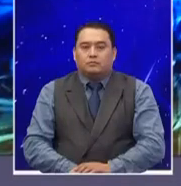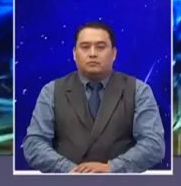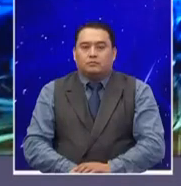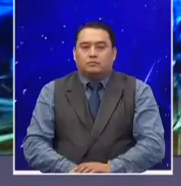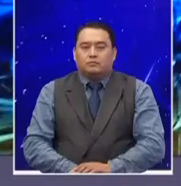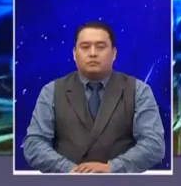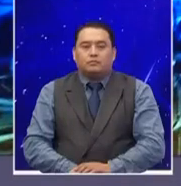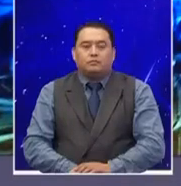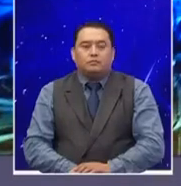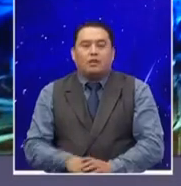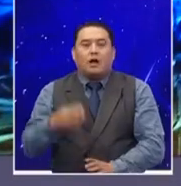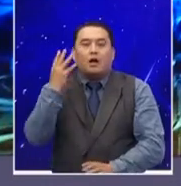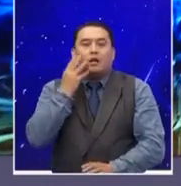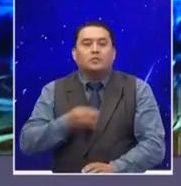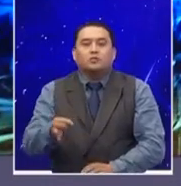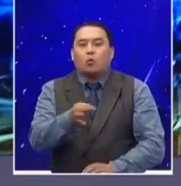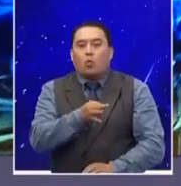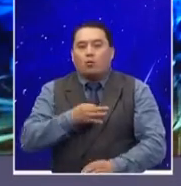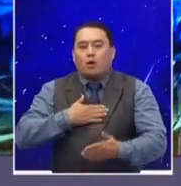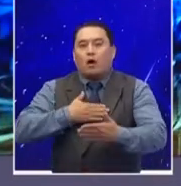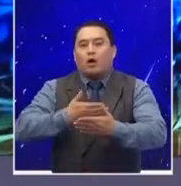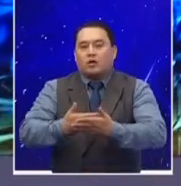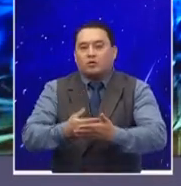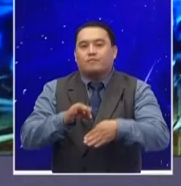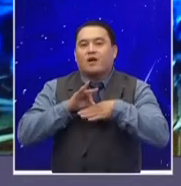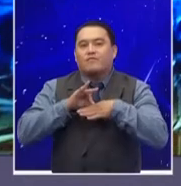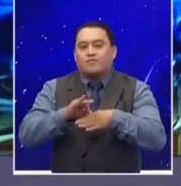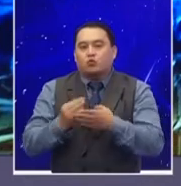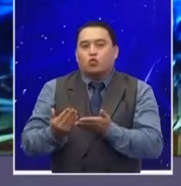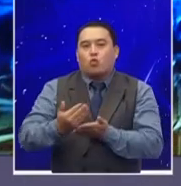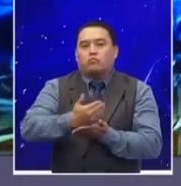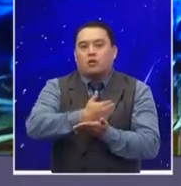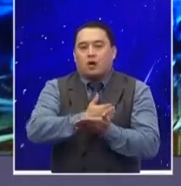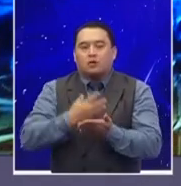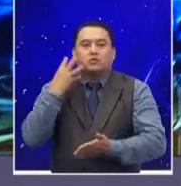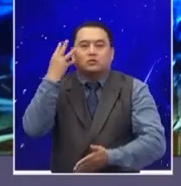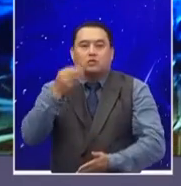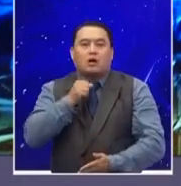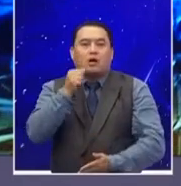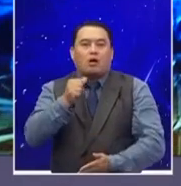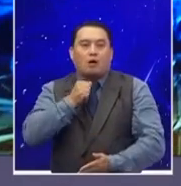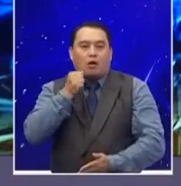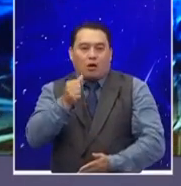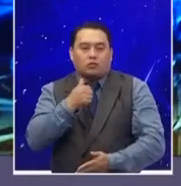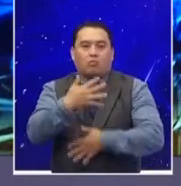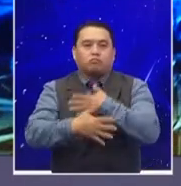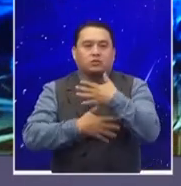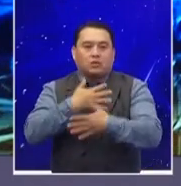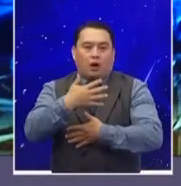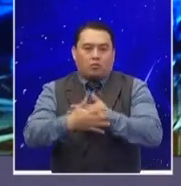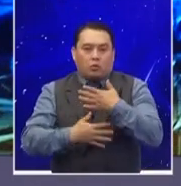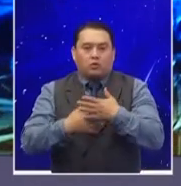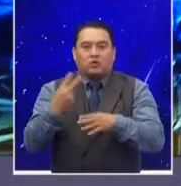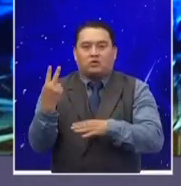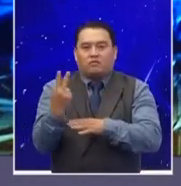Время собирать свеклу. В Алматинской области в активной фазе уборка урожая сахарной свеклы и ее переработки.